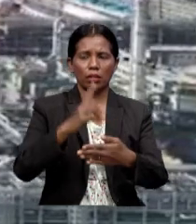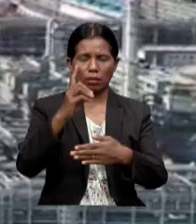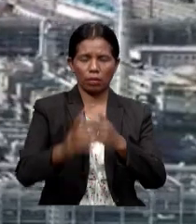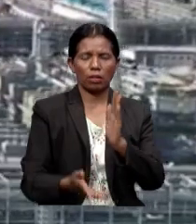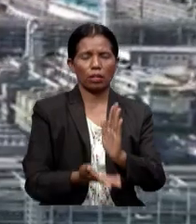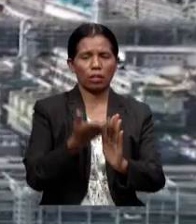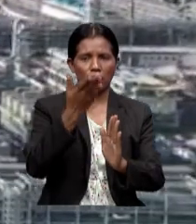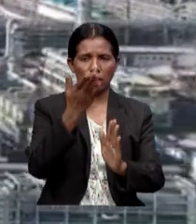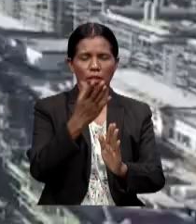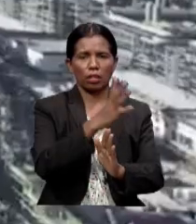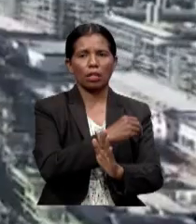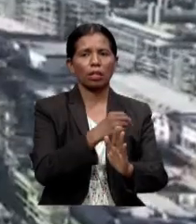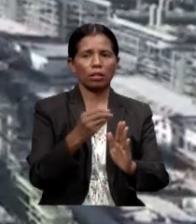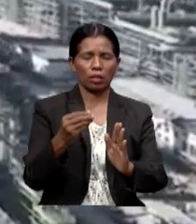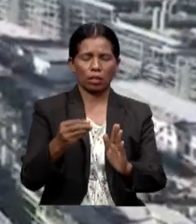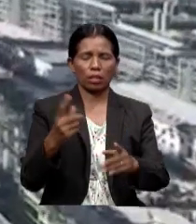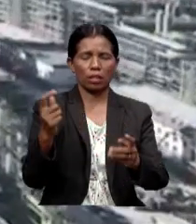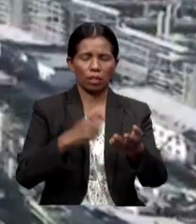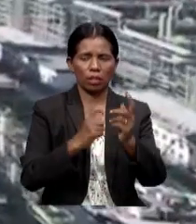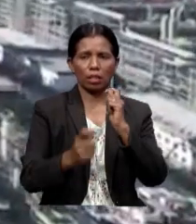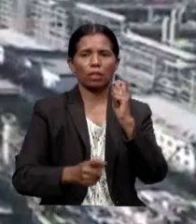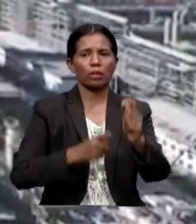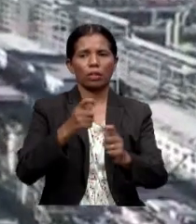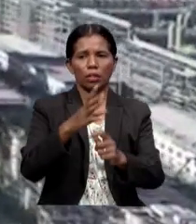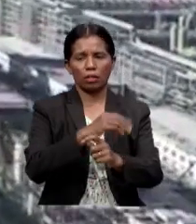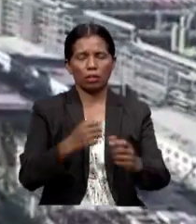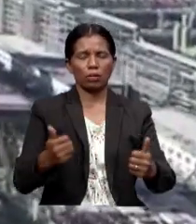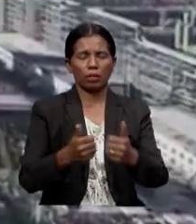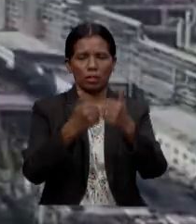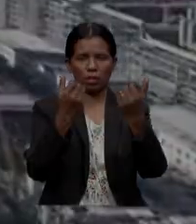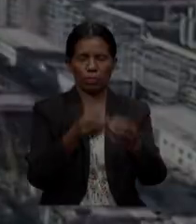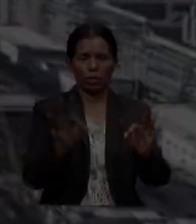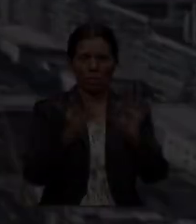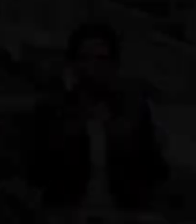asliu husi hasai nivel teknologia no kompetitividade principal sira.